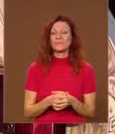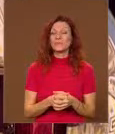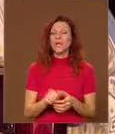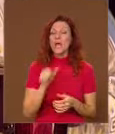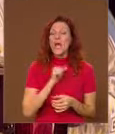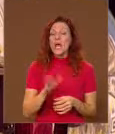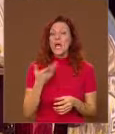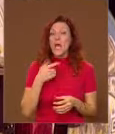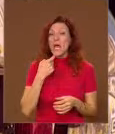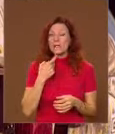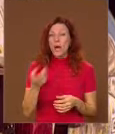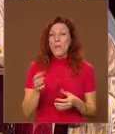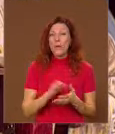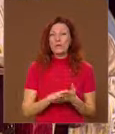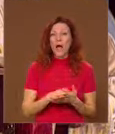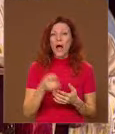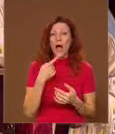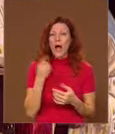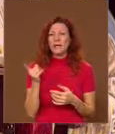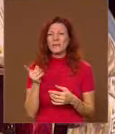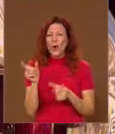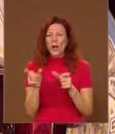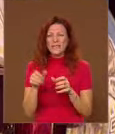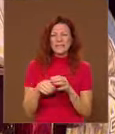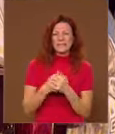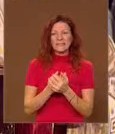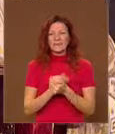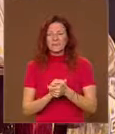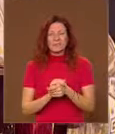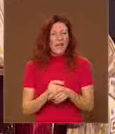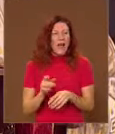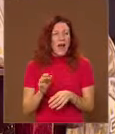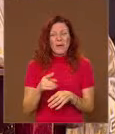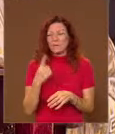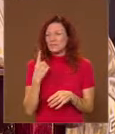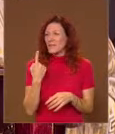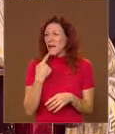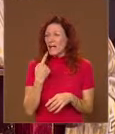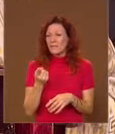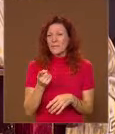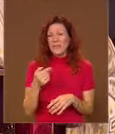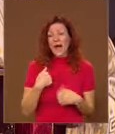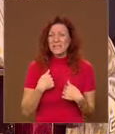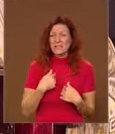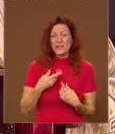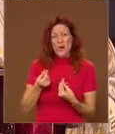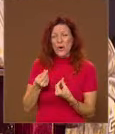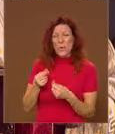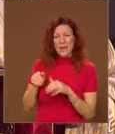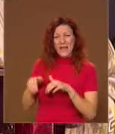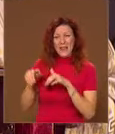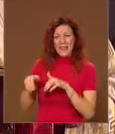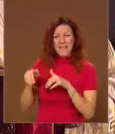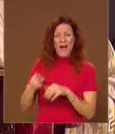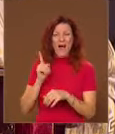И почнаха всички като сговорени да се извиняват. Първият му рече: купих си нива и ще трябва